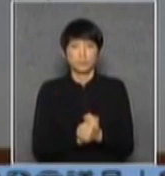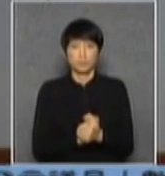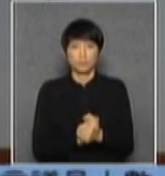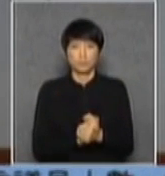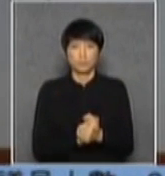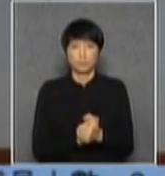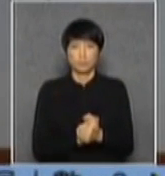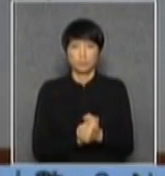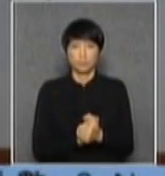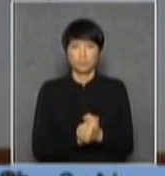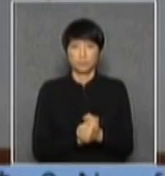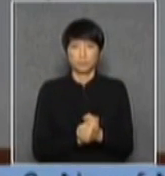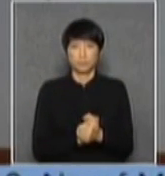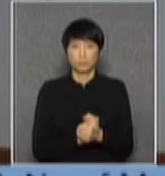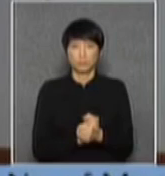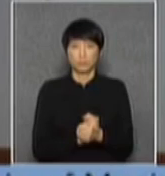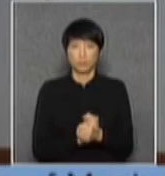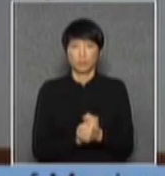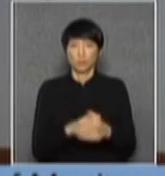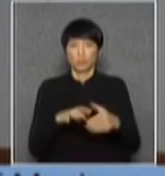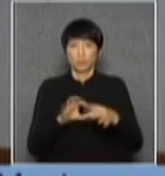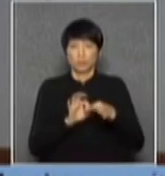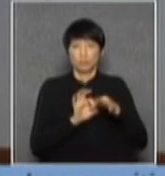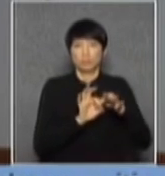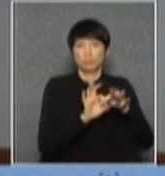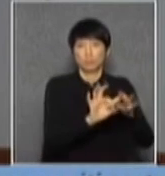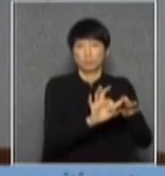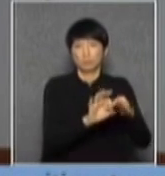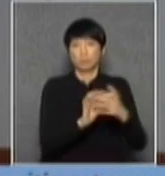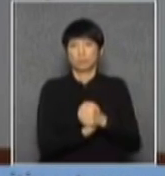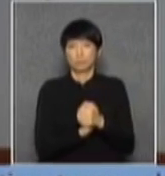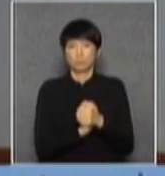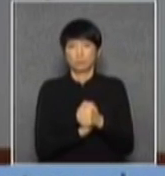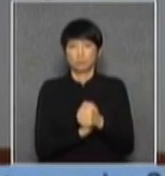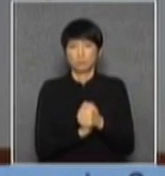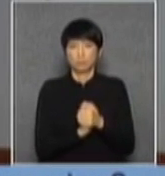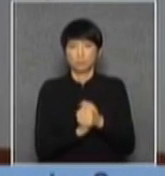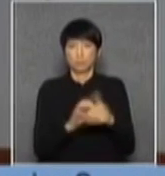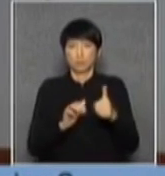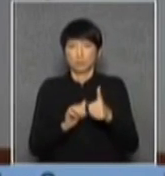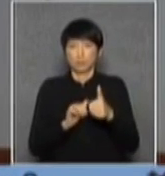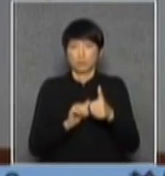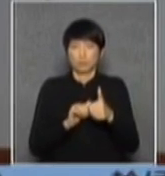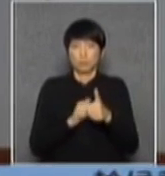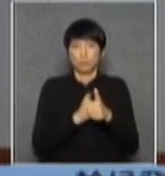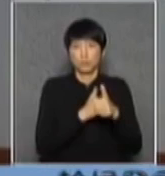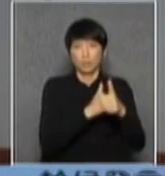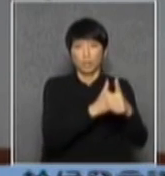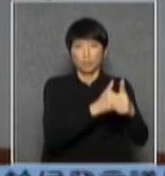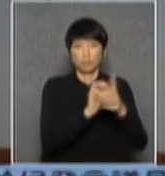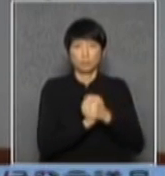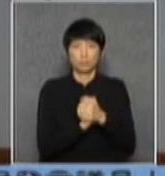係。裙带关系，这个裙带关系就我第一次那时候已经讲了，我不会再重复的了。主